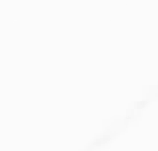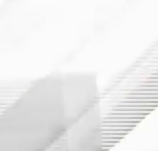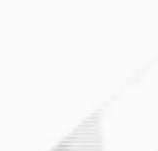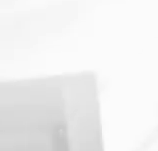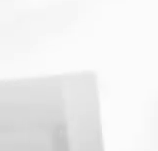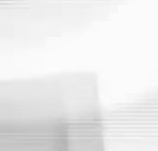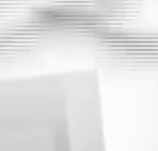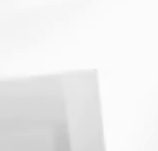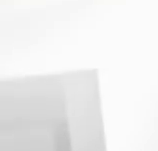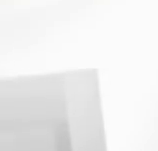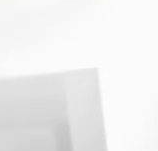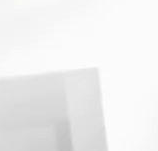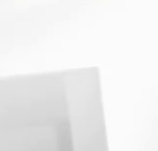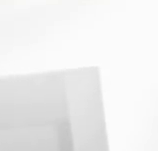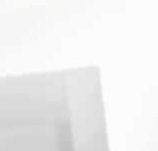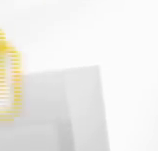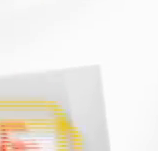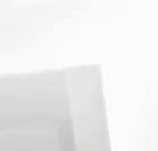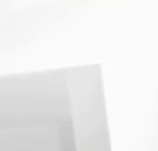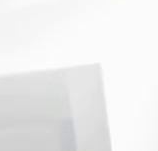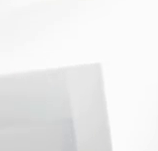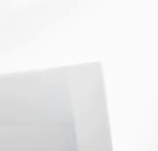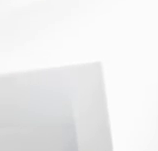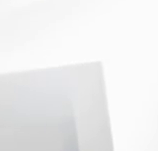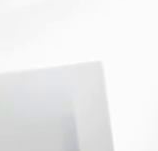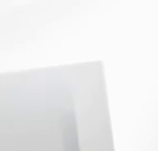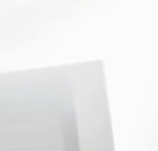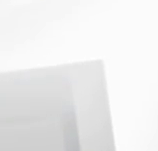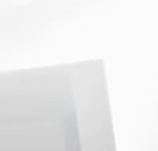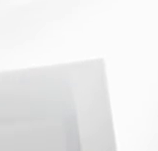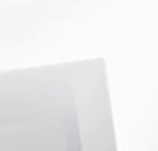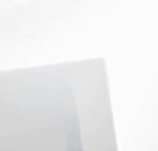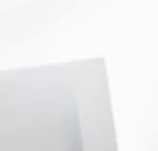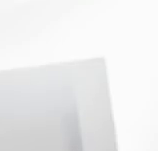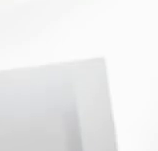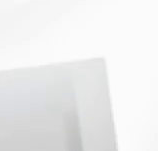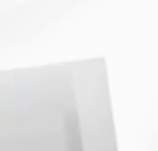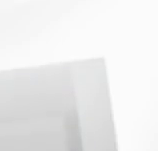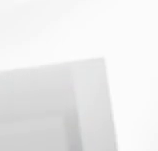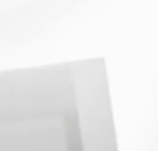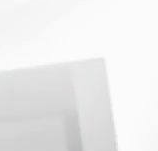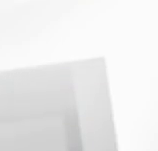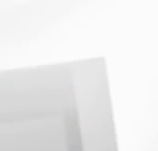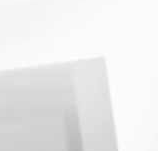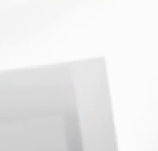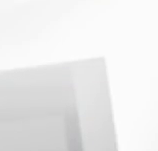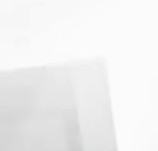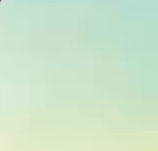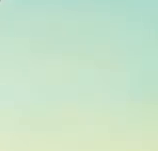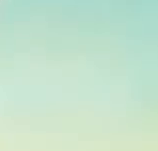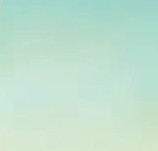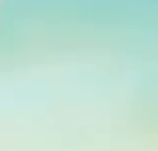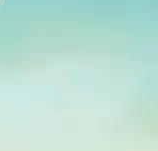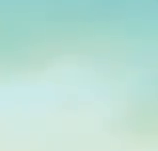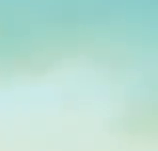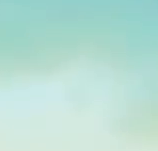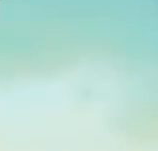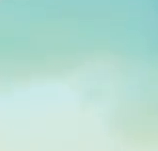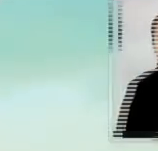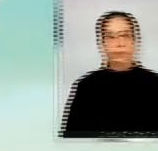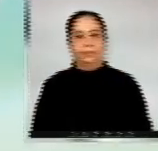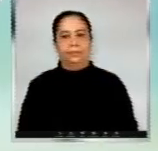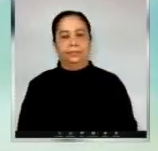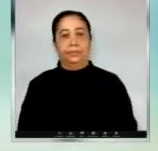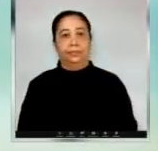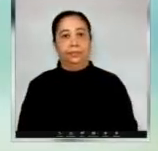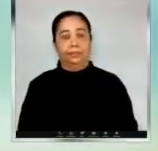Ang ulat panahon ni GMA resident meteorologist na Daniel Mangtani Cruz. Mga